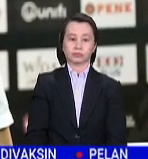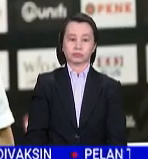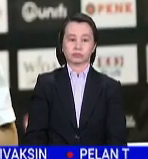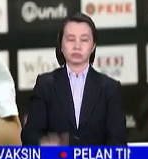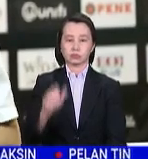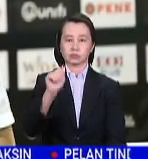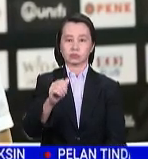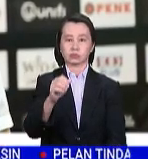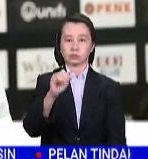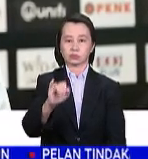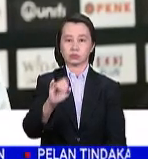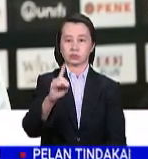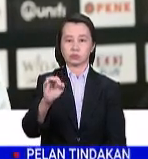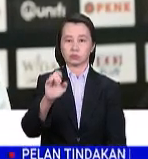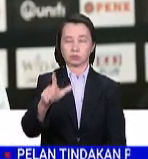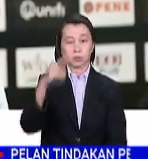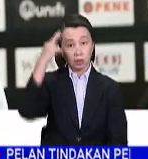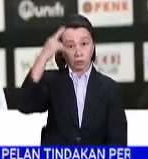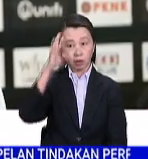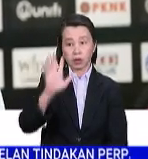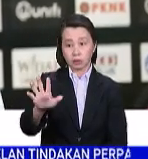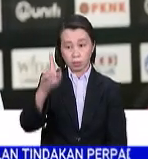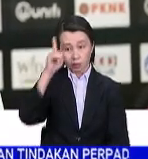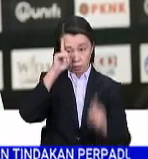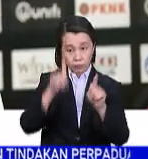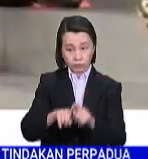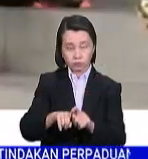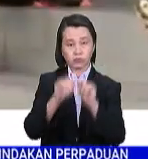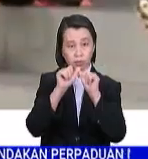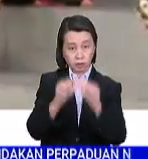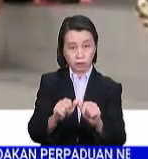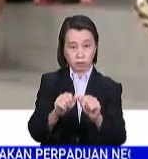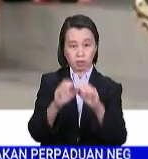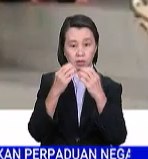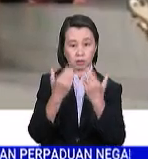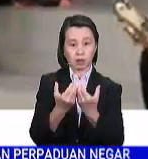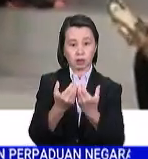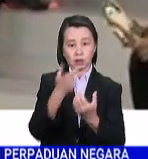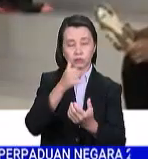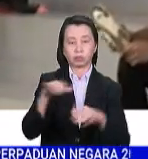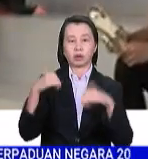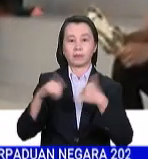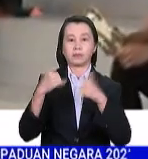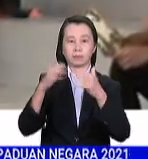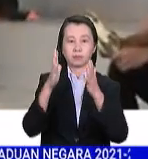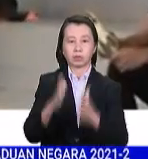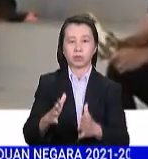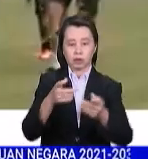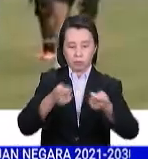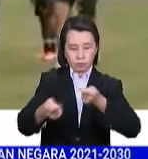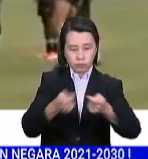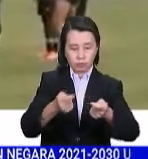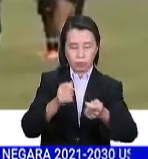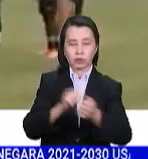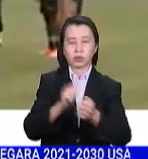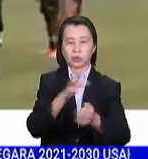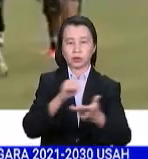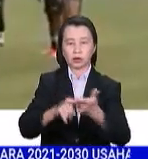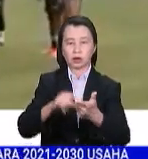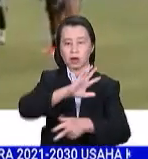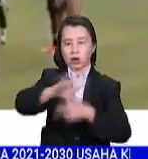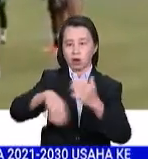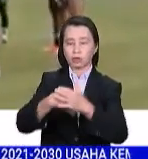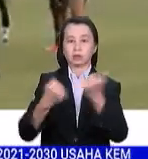Menurut Aidil, faktor utama yang membuat beliau setuju kekal bersama kelab itu adalah disebabkan pemain, pengurusan dan juga